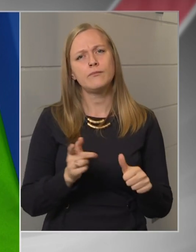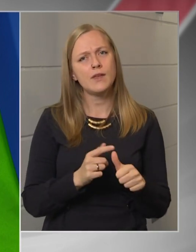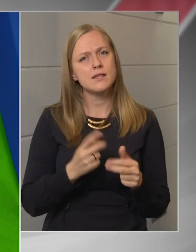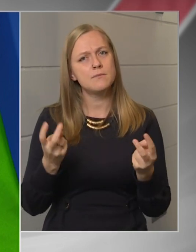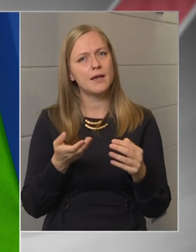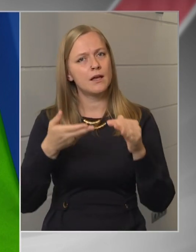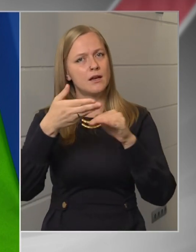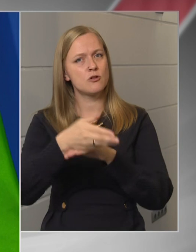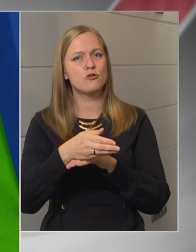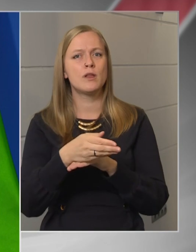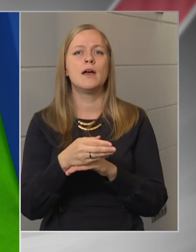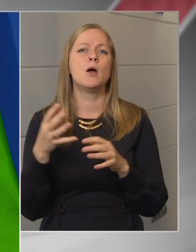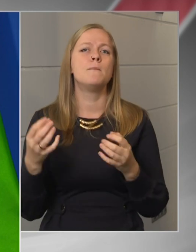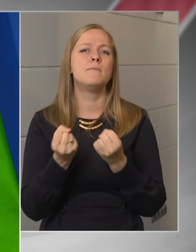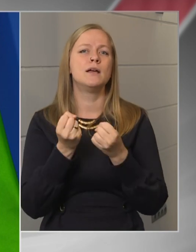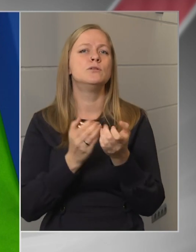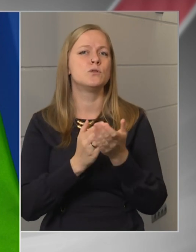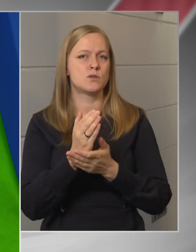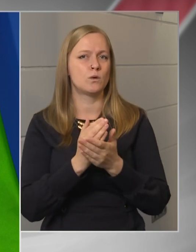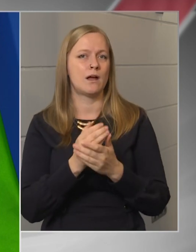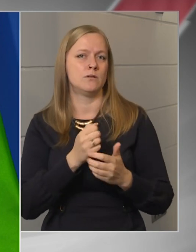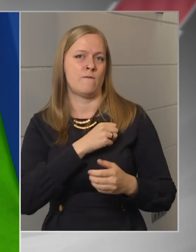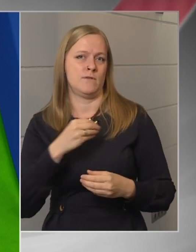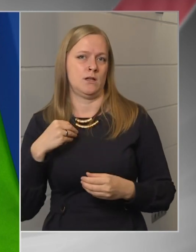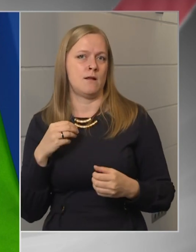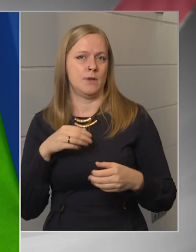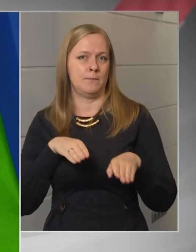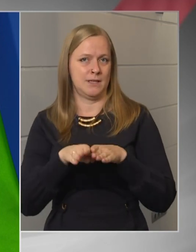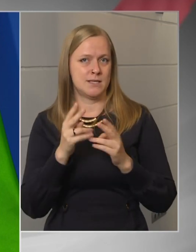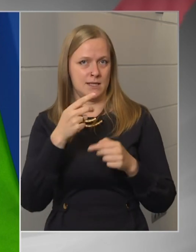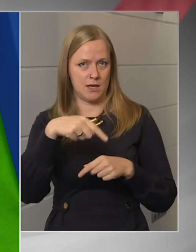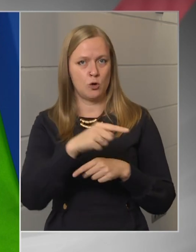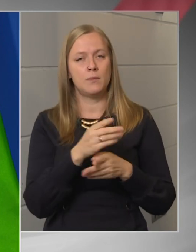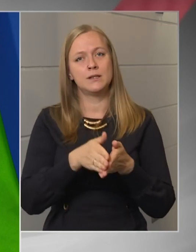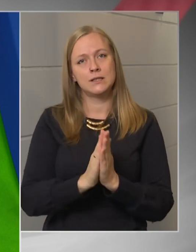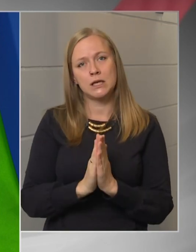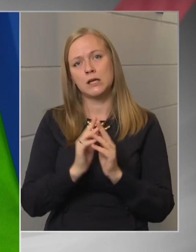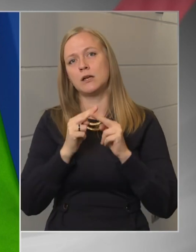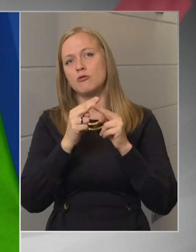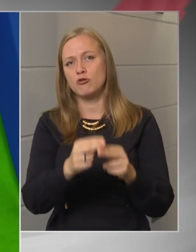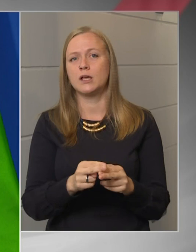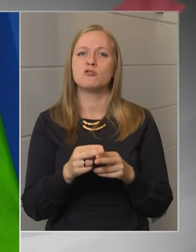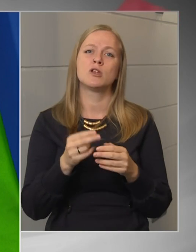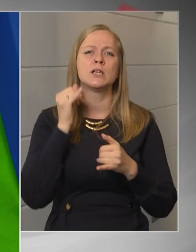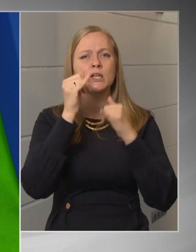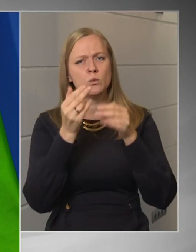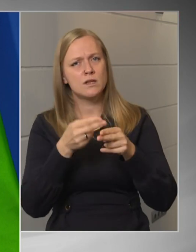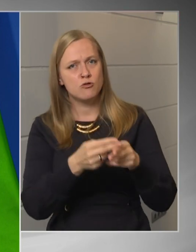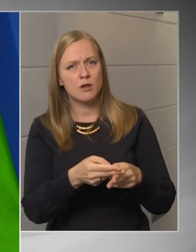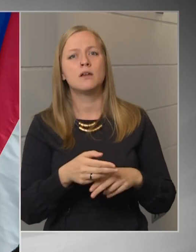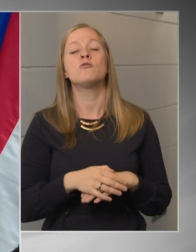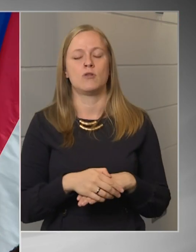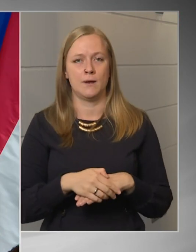megkereste a mentőszolgált, magyar mentőszolgált, a Honvédelmi Minisztériumot, és kérte a segítségét a kiutazás megszervezésében, akkor ezt a Honvédelmi